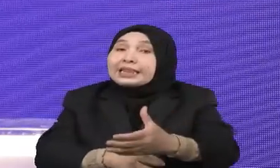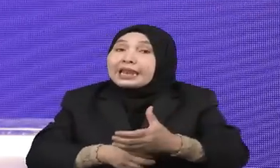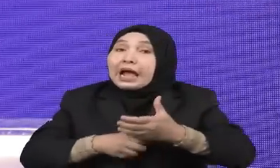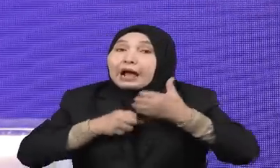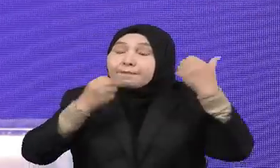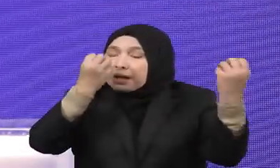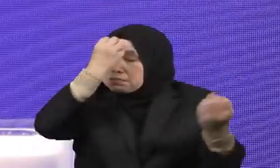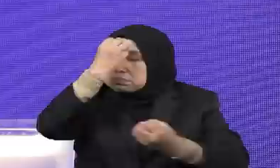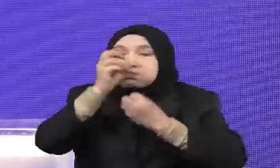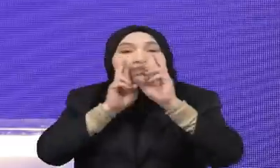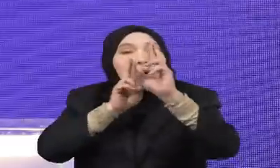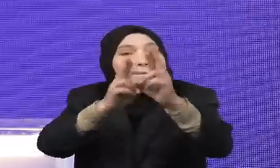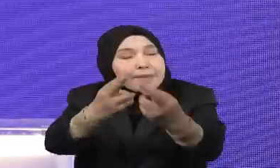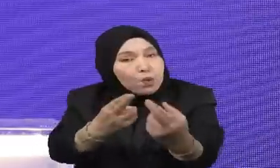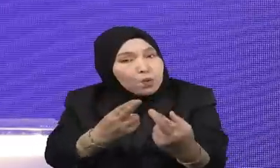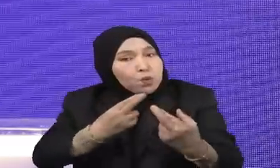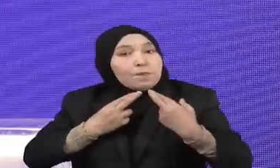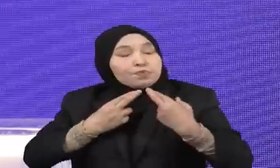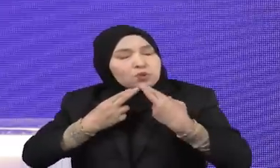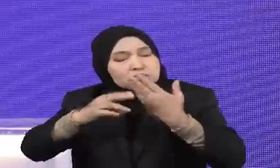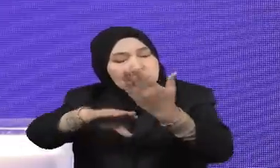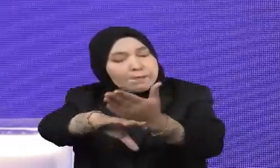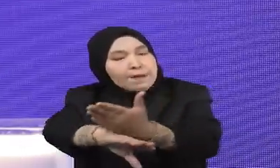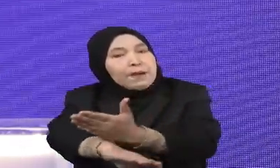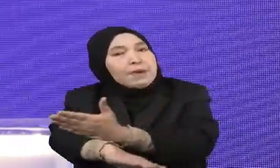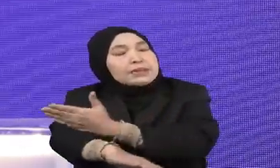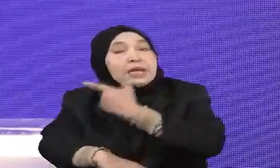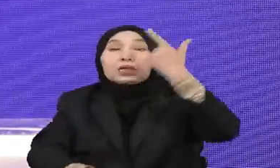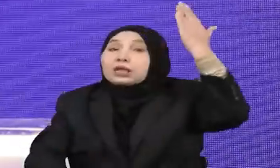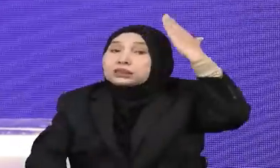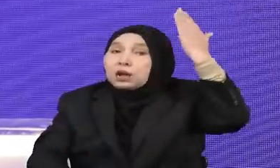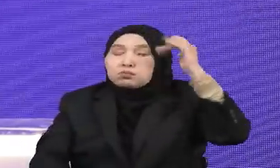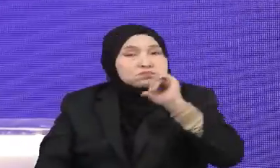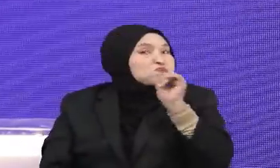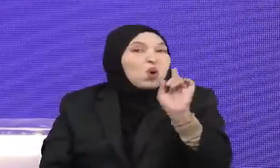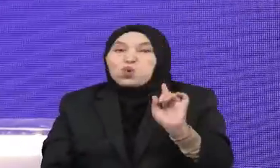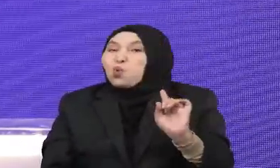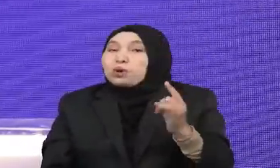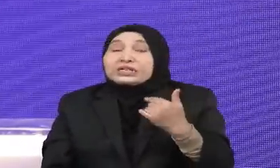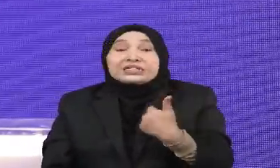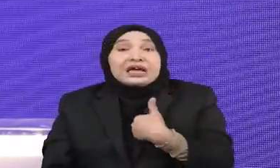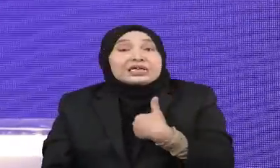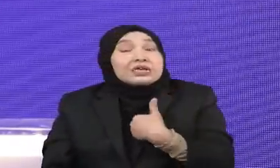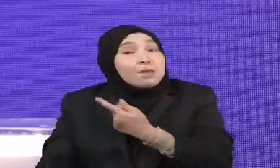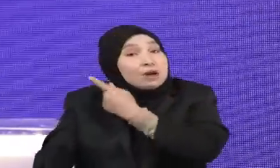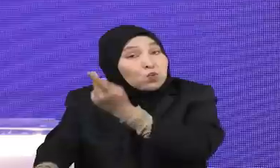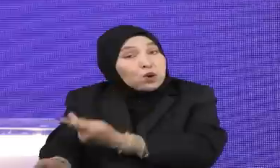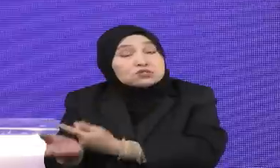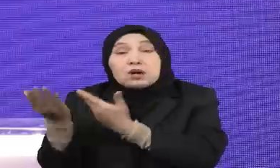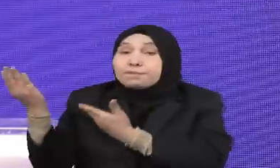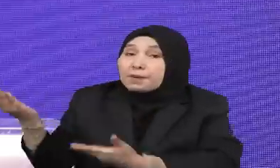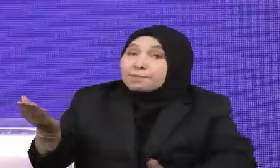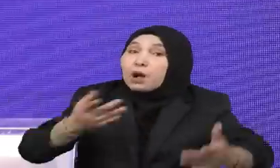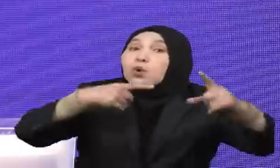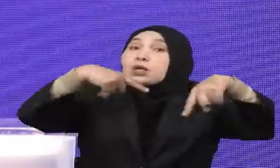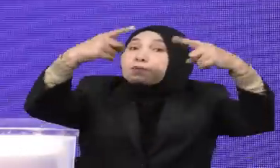maklum balas untuk saya perbaiki lagi dan tahu bahwa bukanlah saya yang yang berkuasa membawa kemenangan